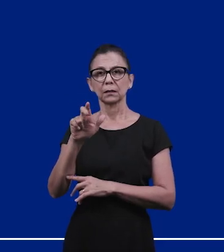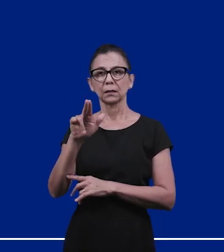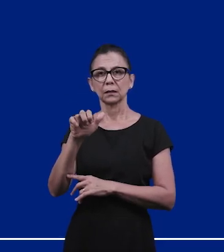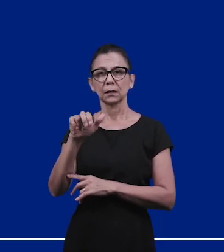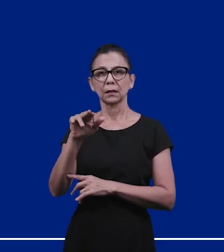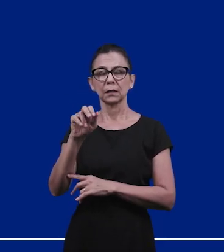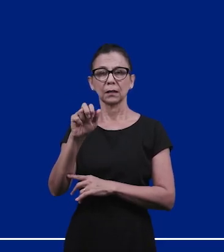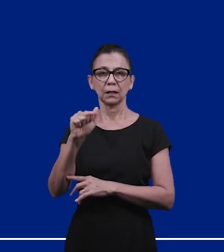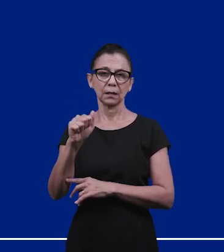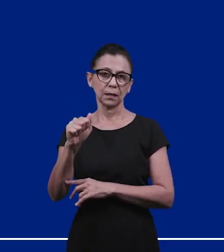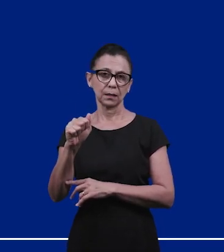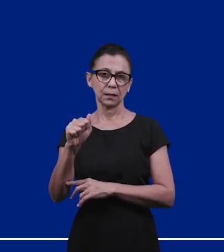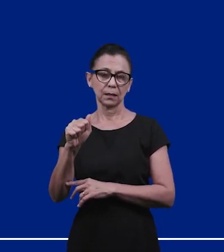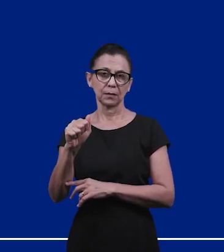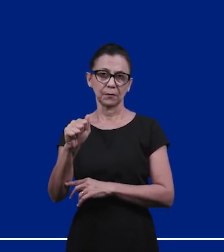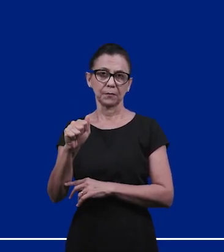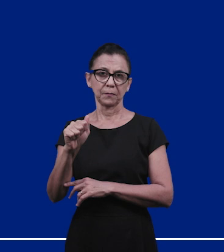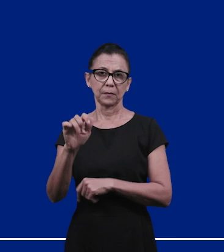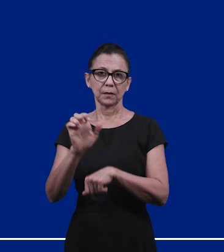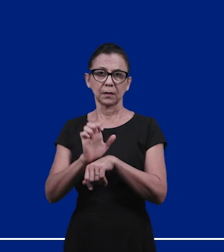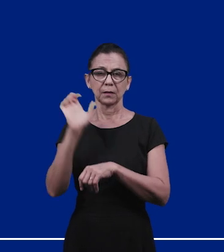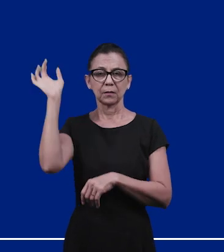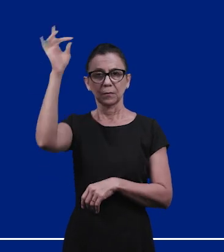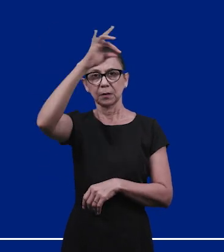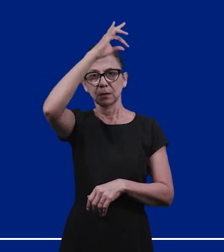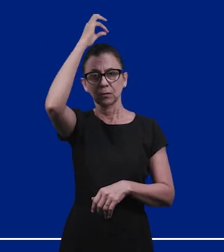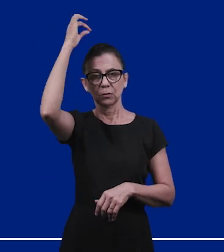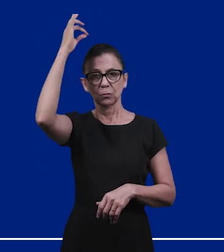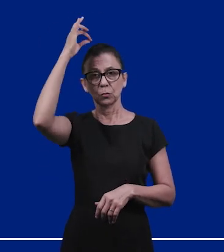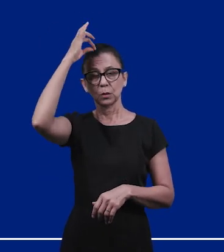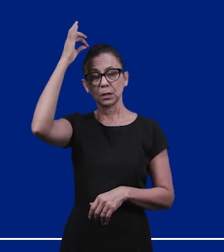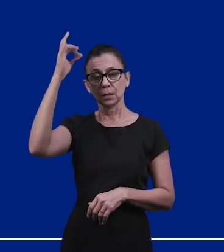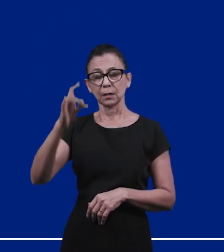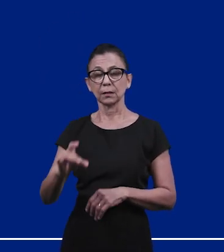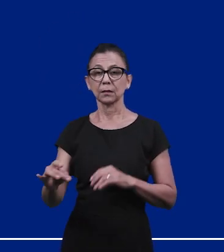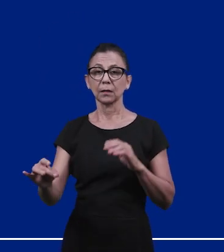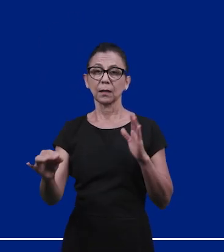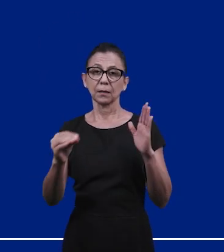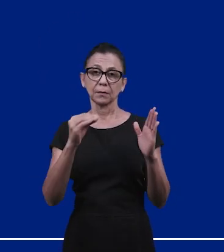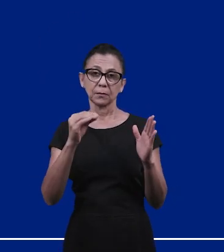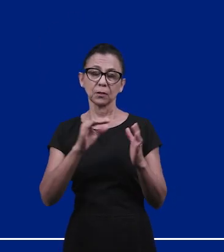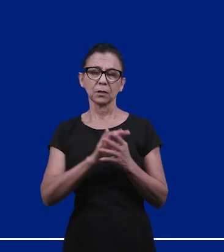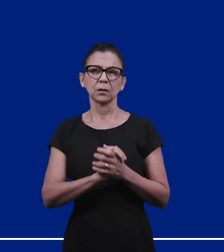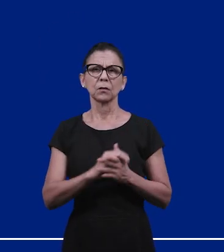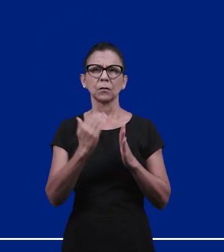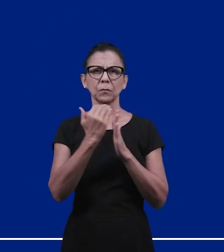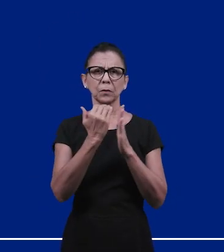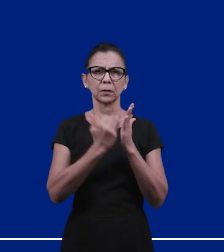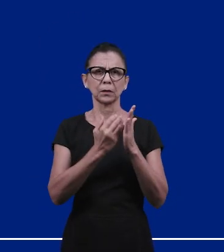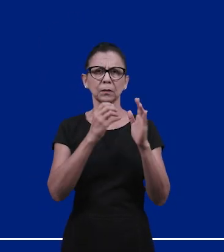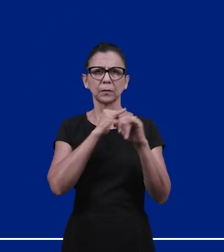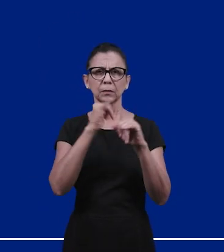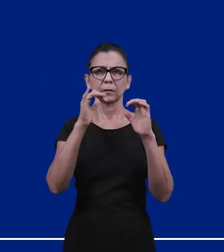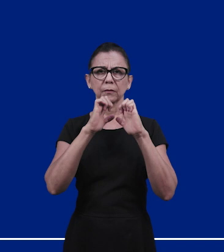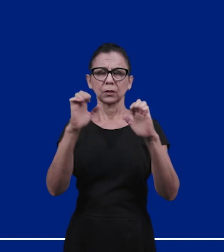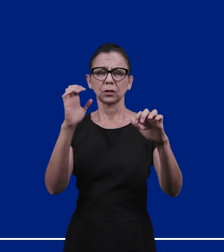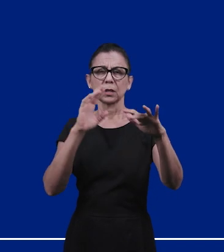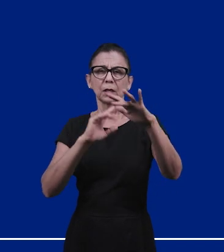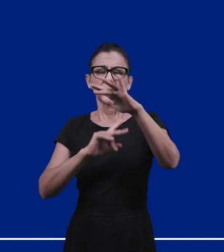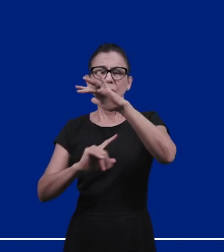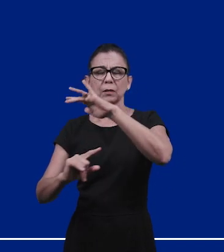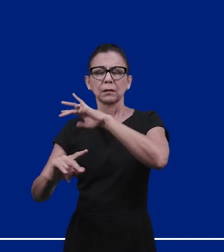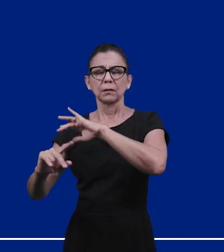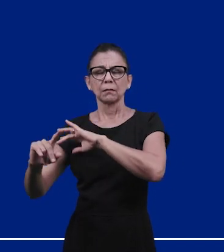de la ville Serra, dans l'état du Spirito Santo. Et elle nous écrit, la promotion de l'annonce l'évangile éternel apporte